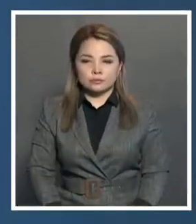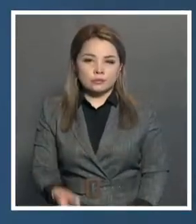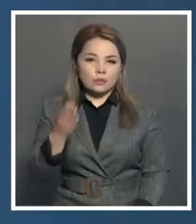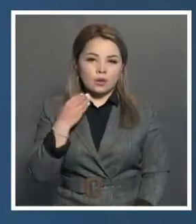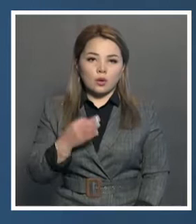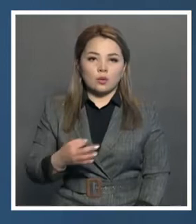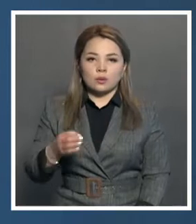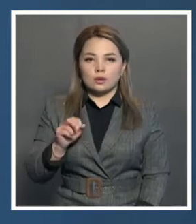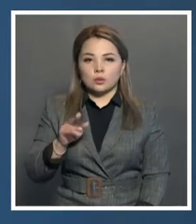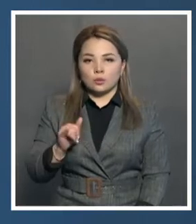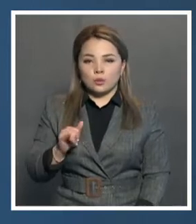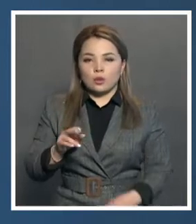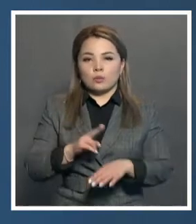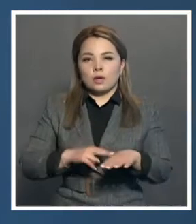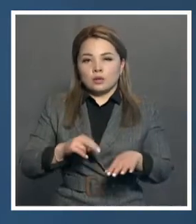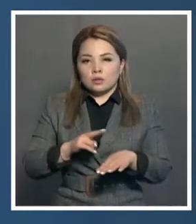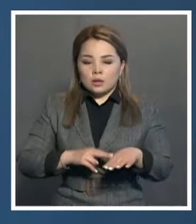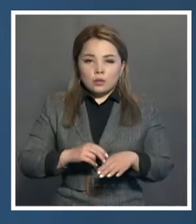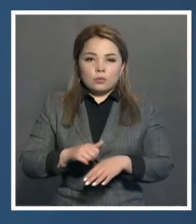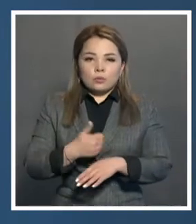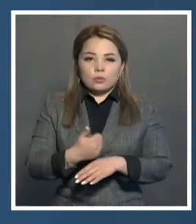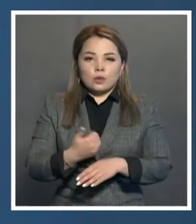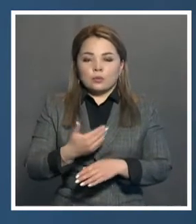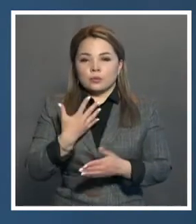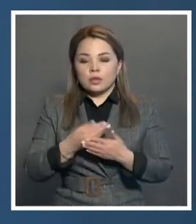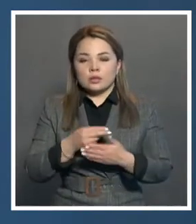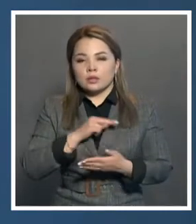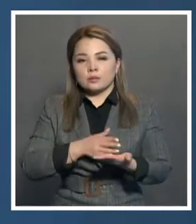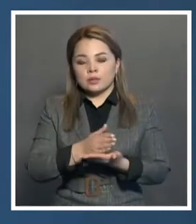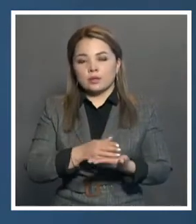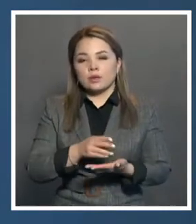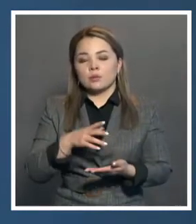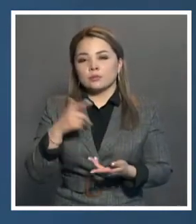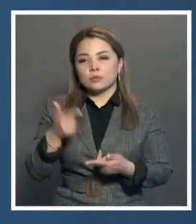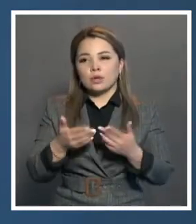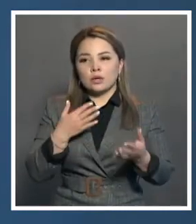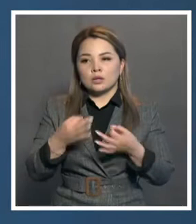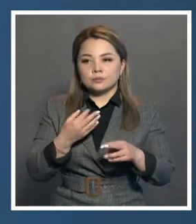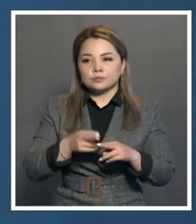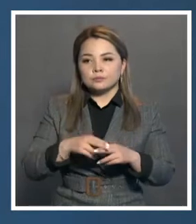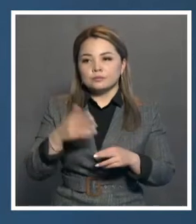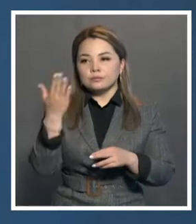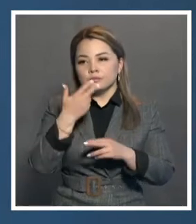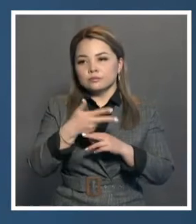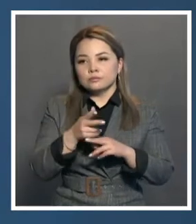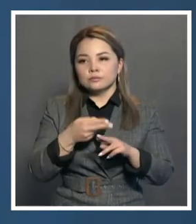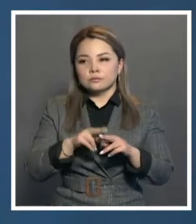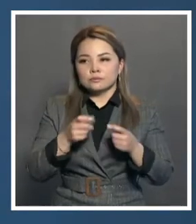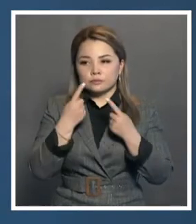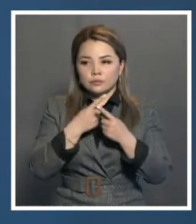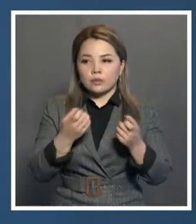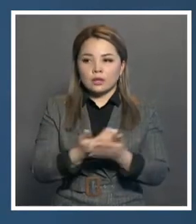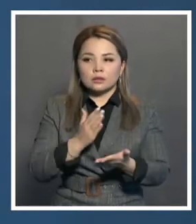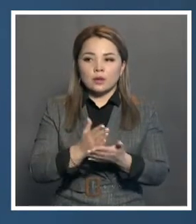Алматы облысы Ақсу ауданы полиция бөлімі басшысының қызметкерлерімен дөрекі сөйлесіп, балағаттағаны жазылған видео әлеуметтік желілерде тарап